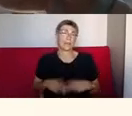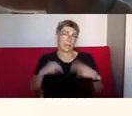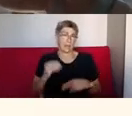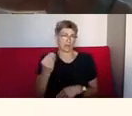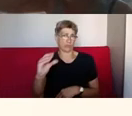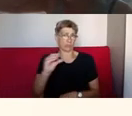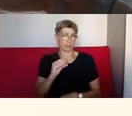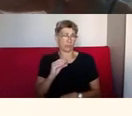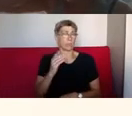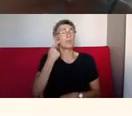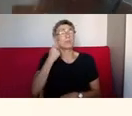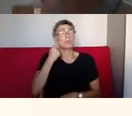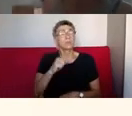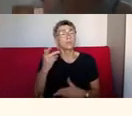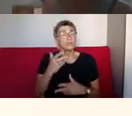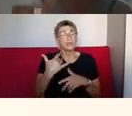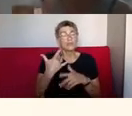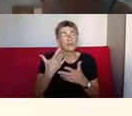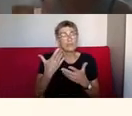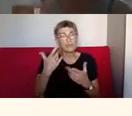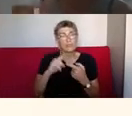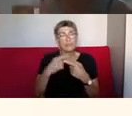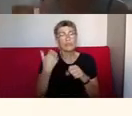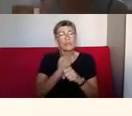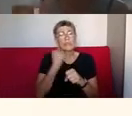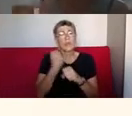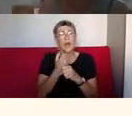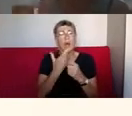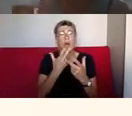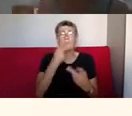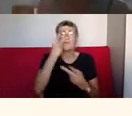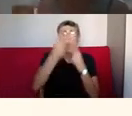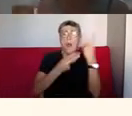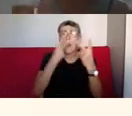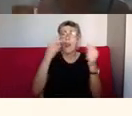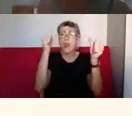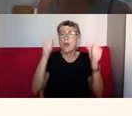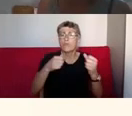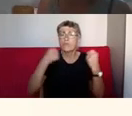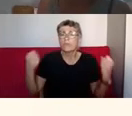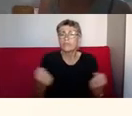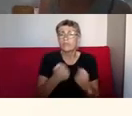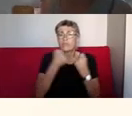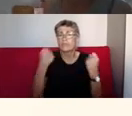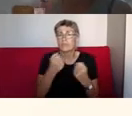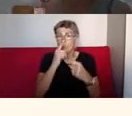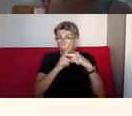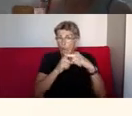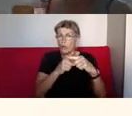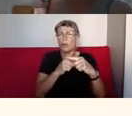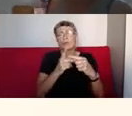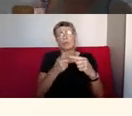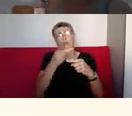nous a permis de travailler sur un visuel et une campagne, surtout orientée médias sociaux au